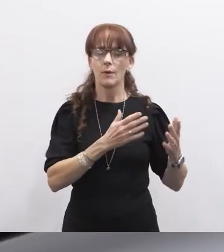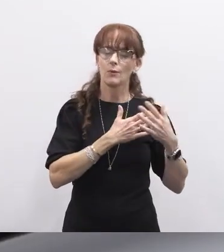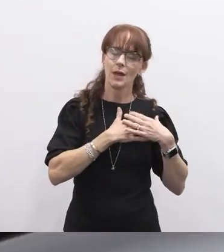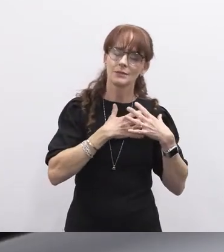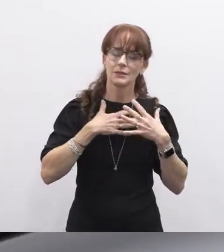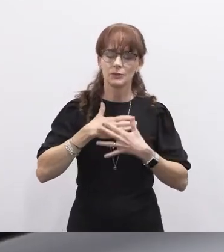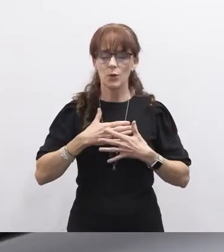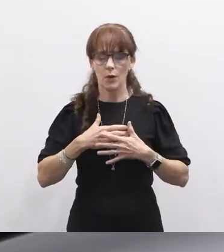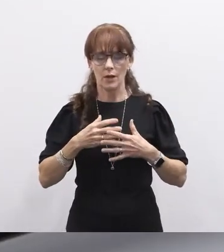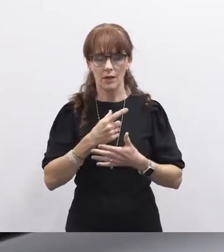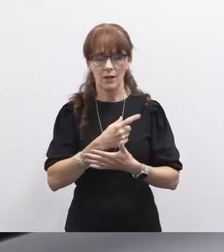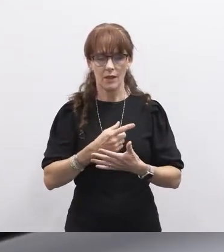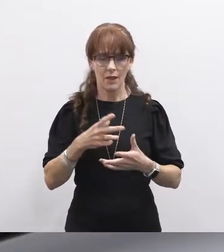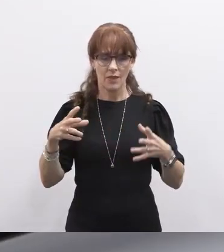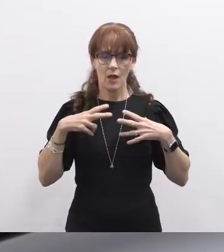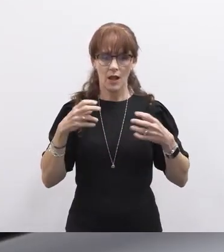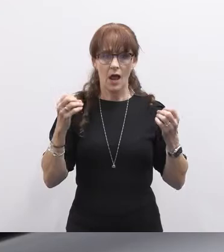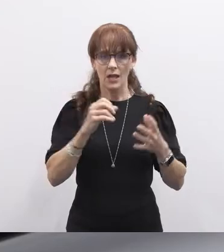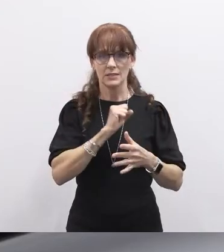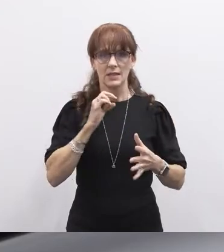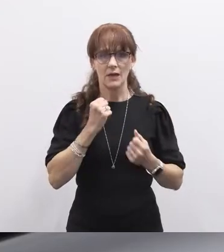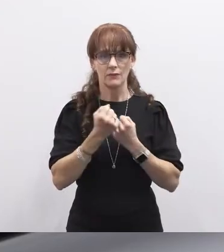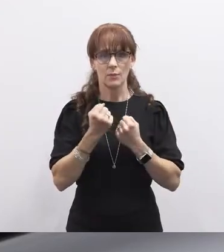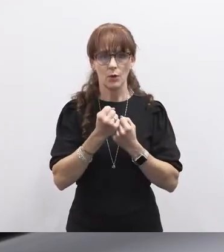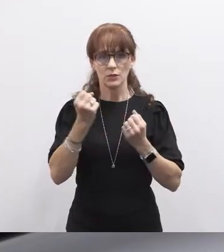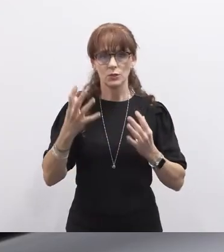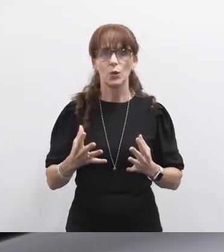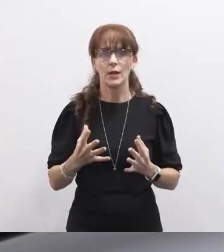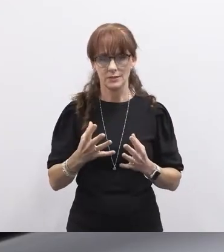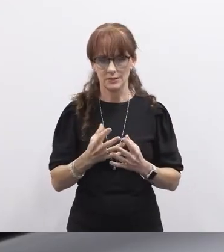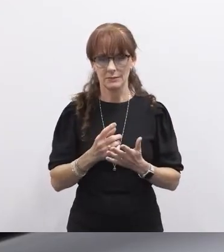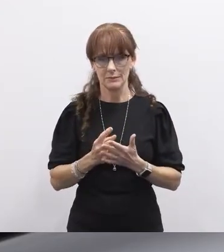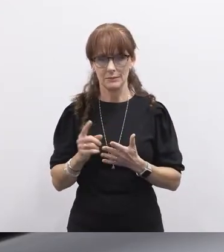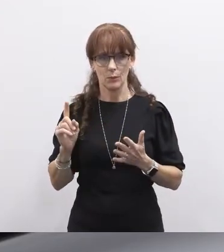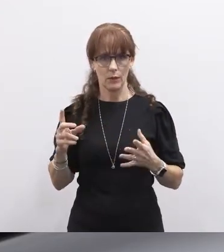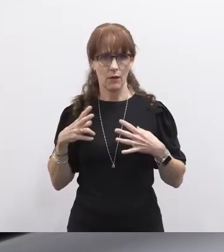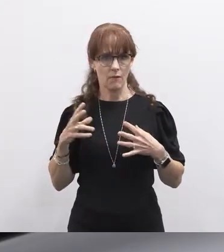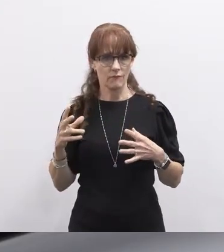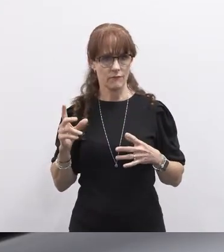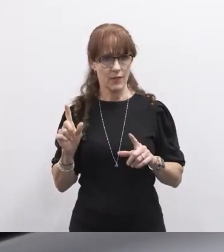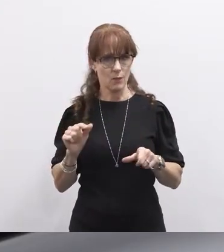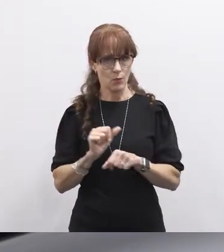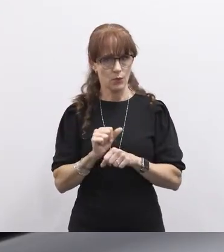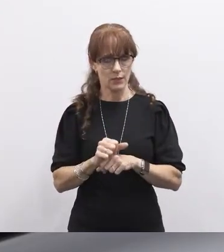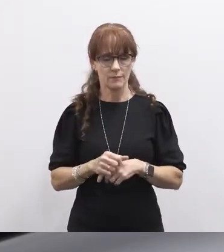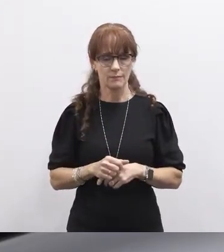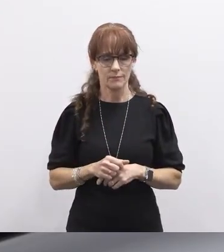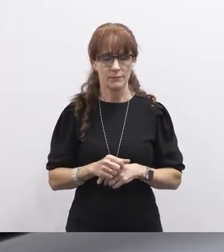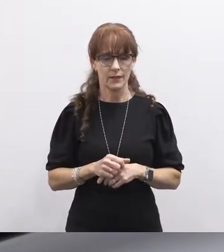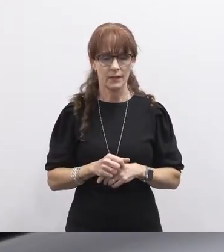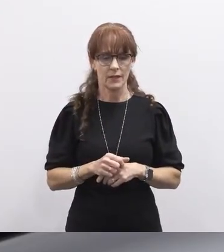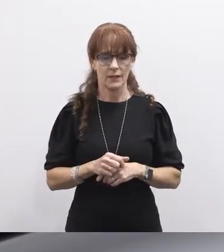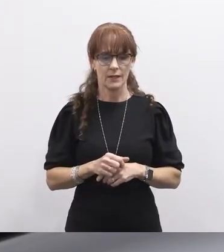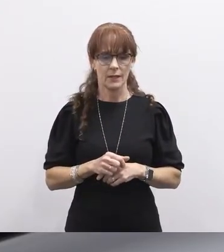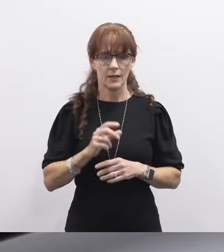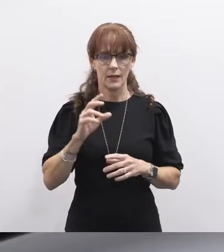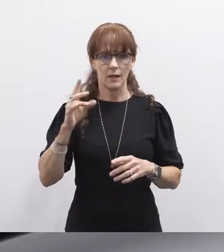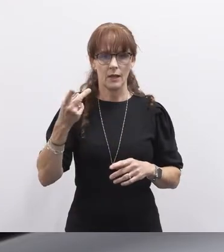គ្មានអ្នកណាយកចិត្តទុកដាក់នោះទេយើងមានបុគ្គលិកជាច្រើនបានជួយគ្រប់គ្រងទៅកាន់សិស្សសូមអរ